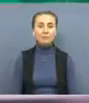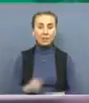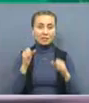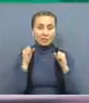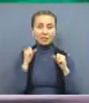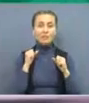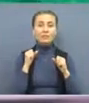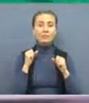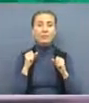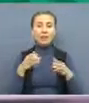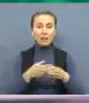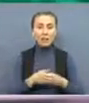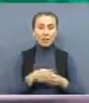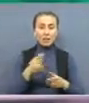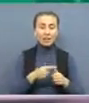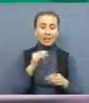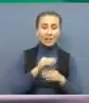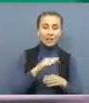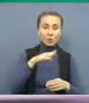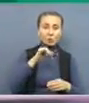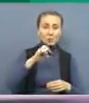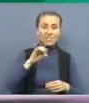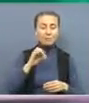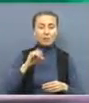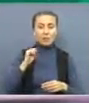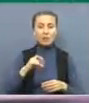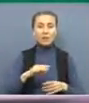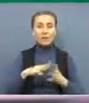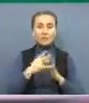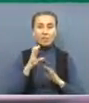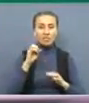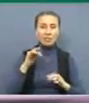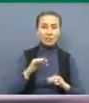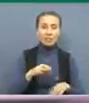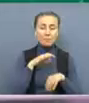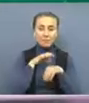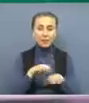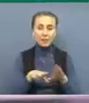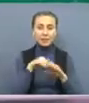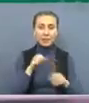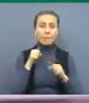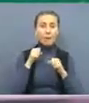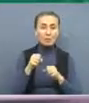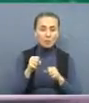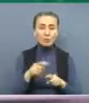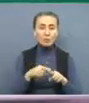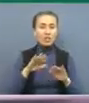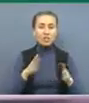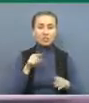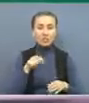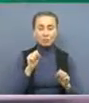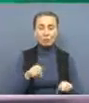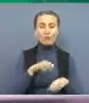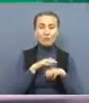Спортивный комплекс имени Турсынбека Уалиева в селе Жаксы выбран для проведения соревнований по боксу не случайно. Здесь можно проводить